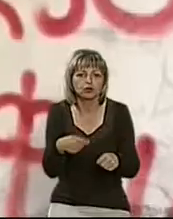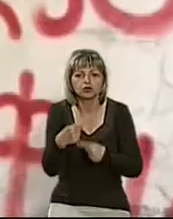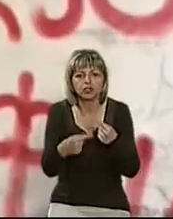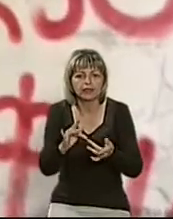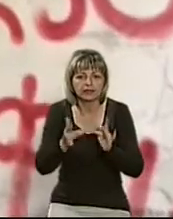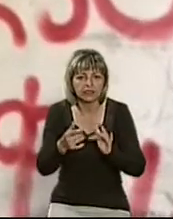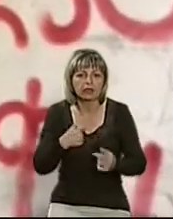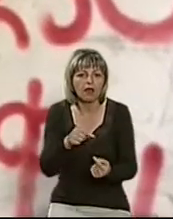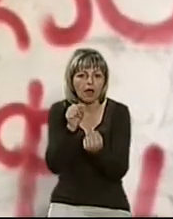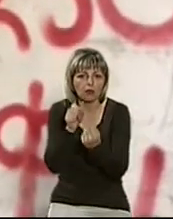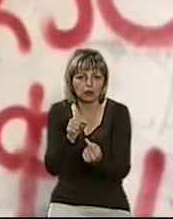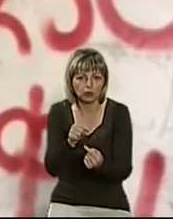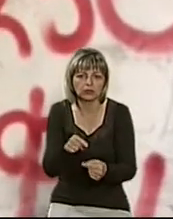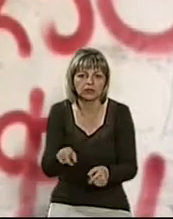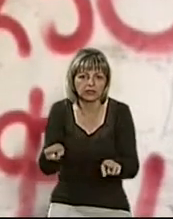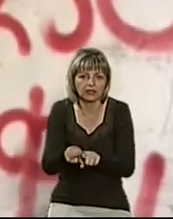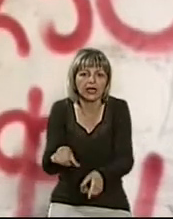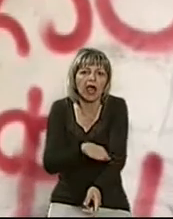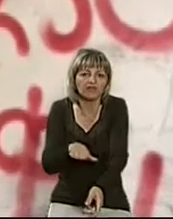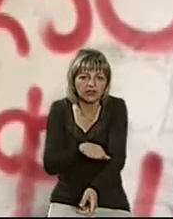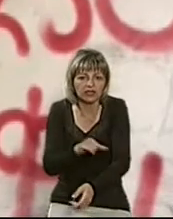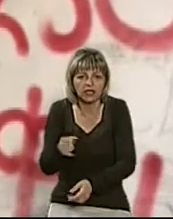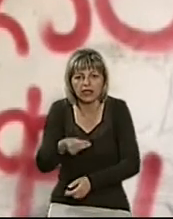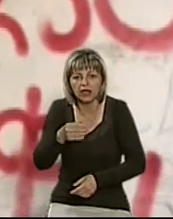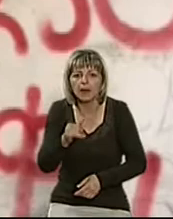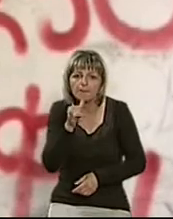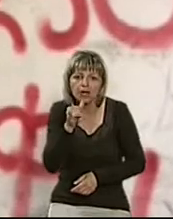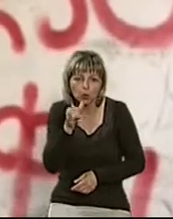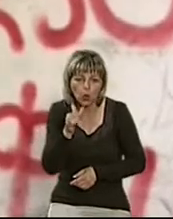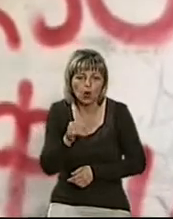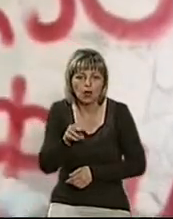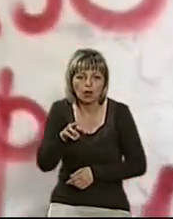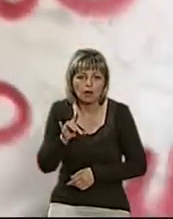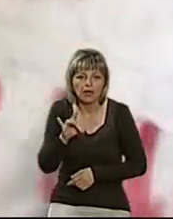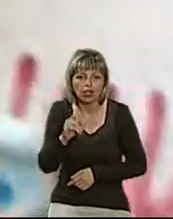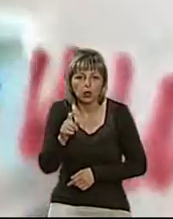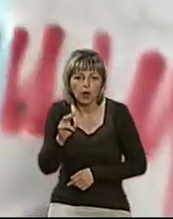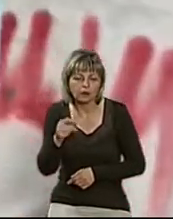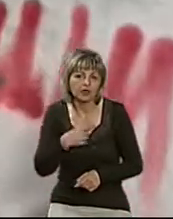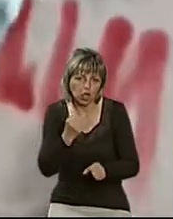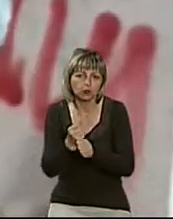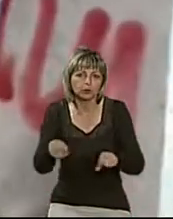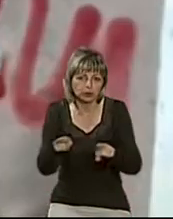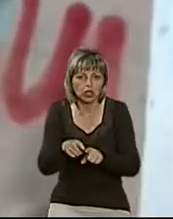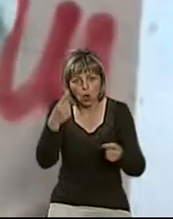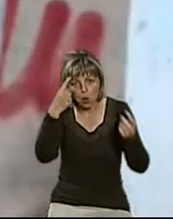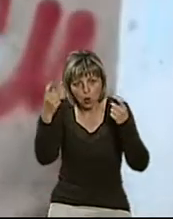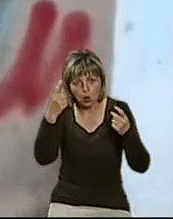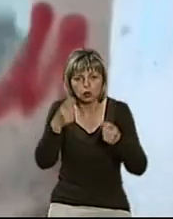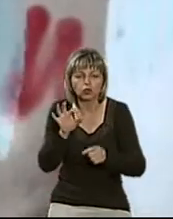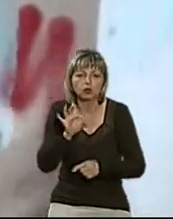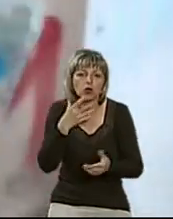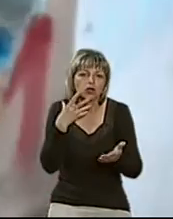інтернет. Я проти амфетаміна і марихуани, і тому я проявляю ось такі дії. Оголошення про свої